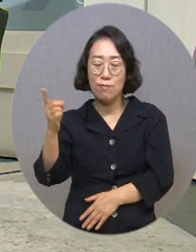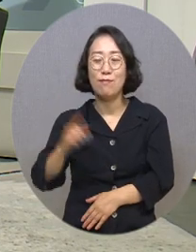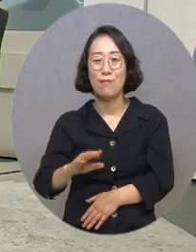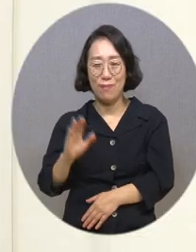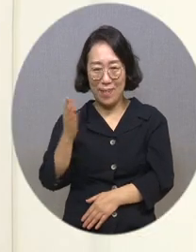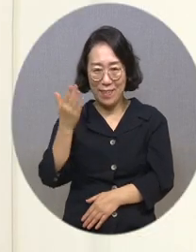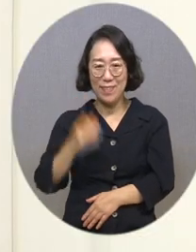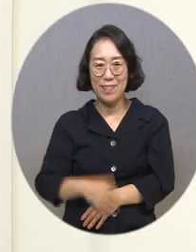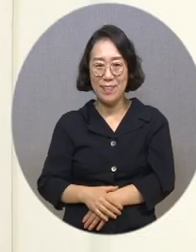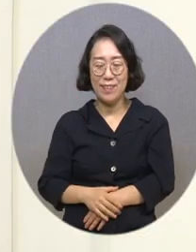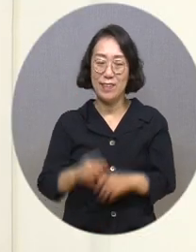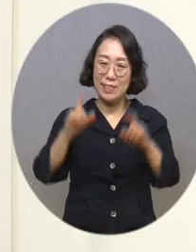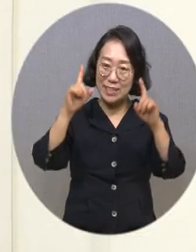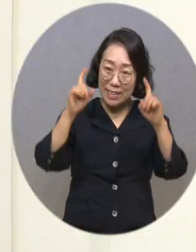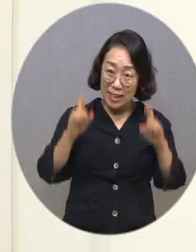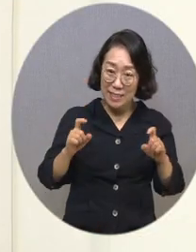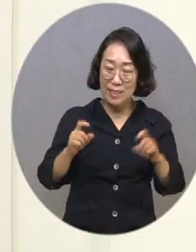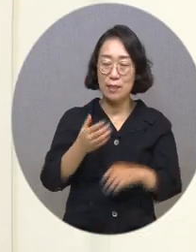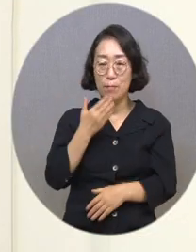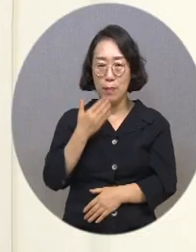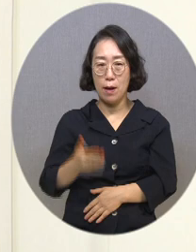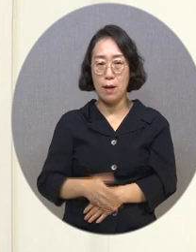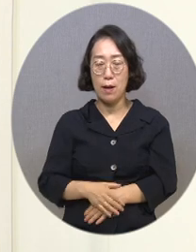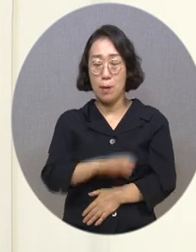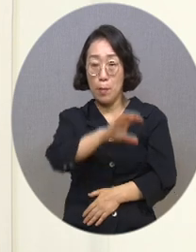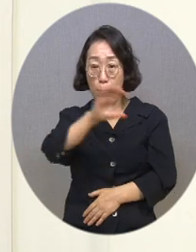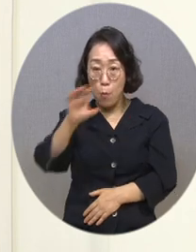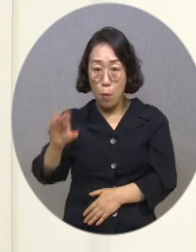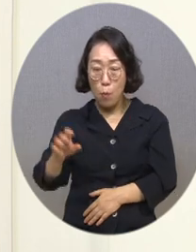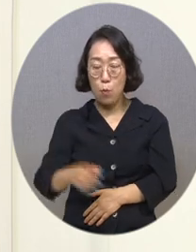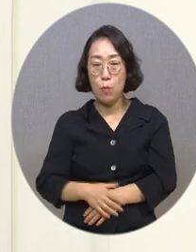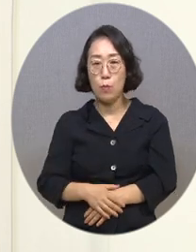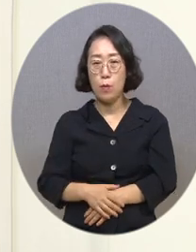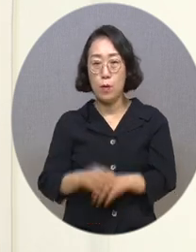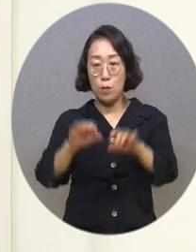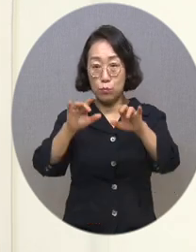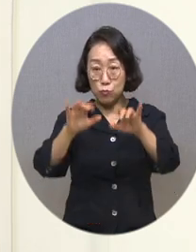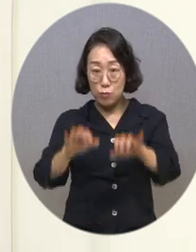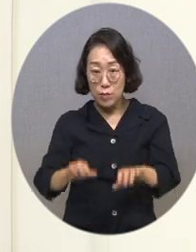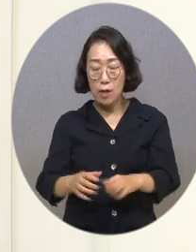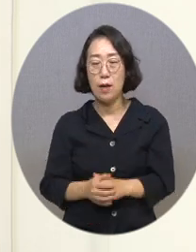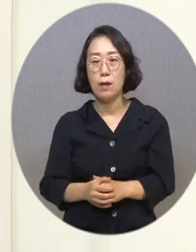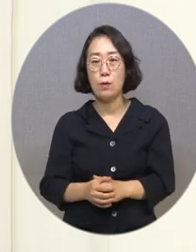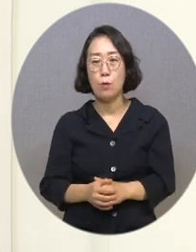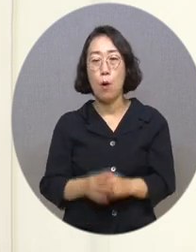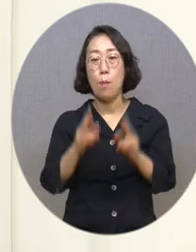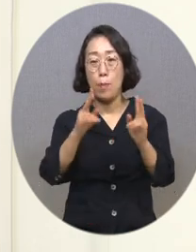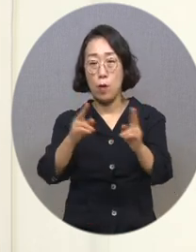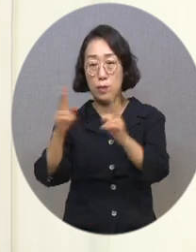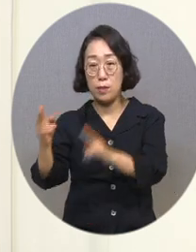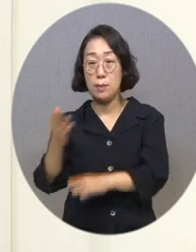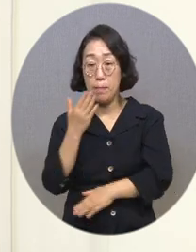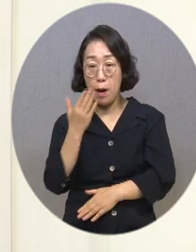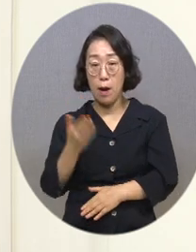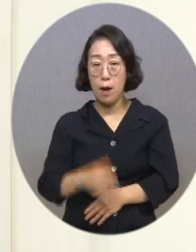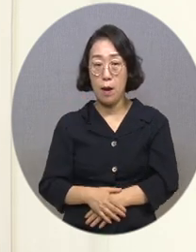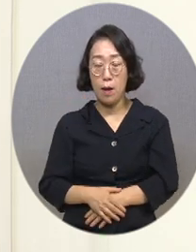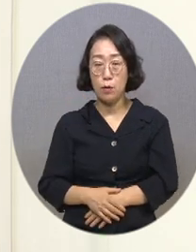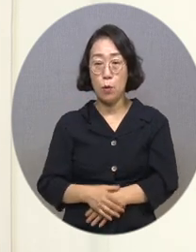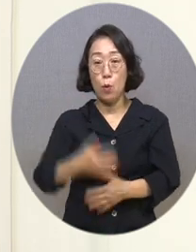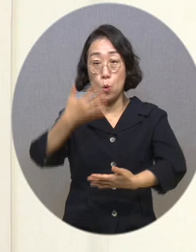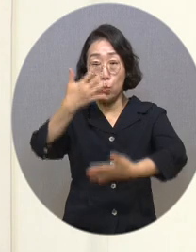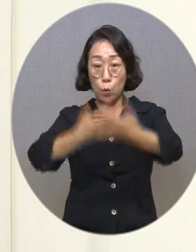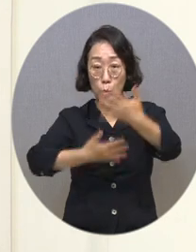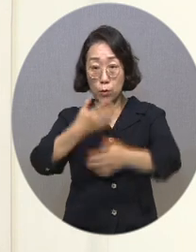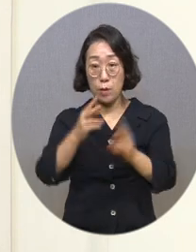그러면 사진도 찍을 수 있고 글도 쓸 수 있고 영상 편집까지 가능해요. 그래서 요즘에는 동영상